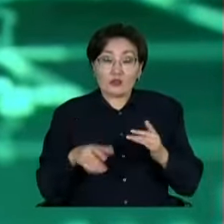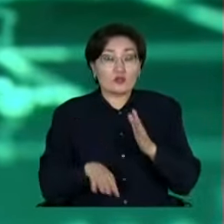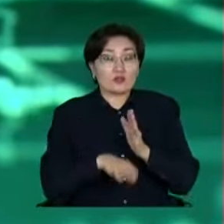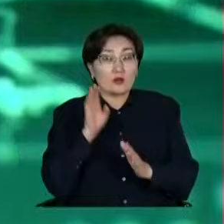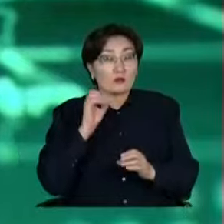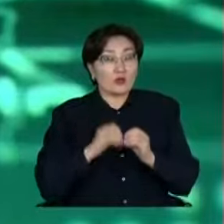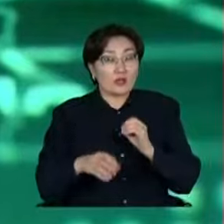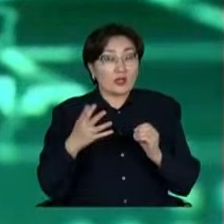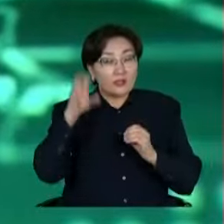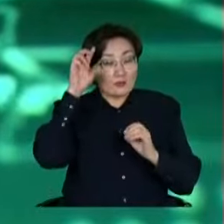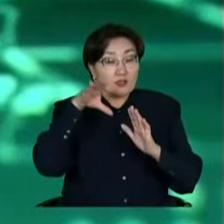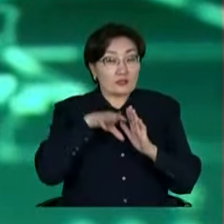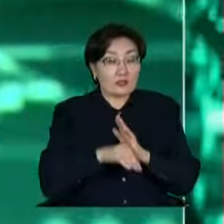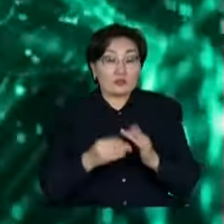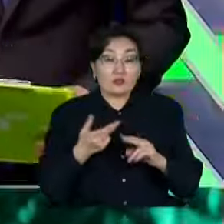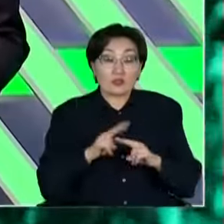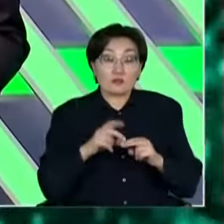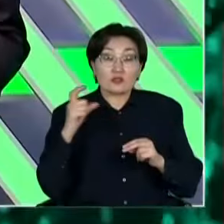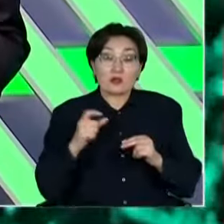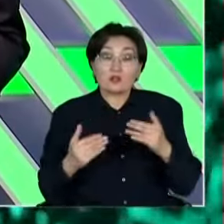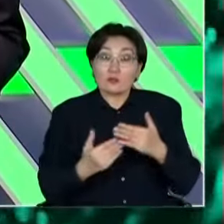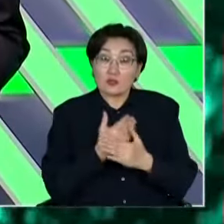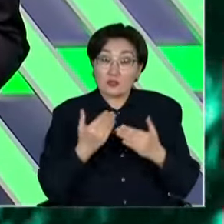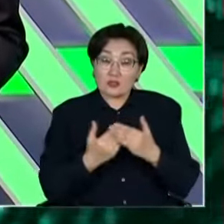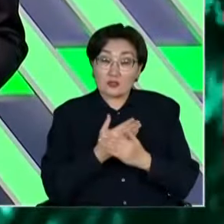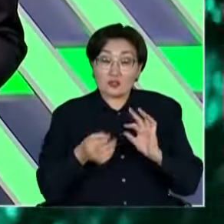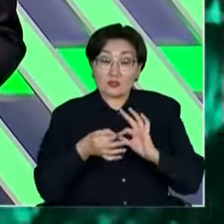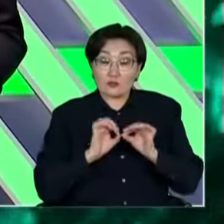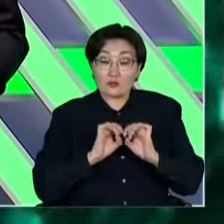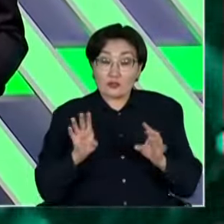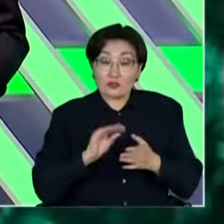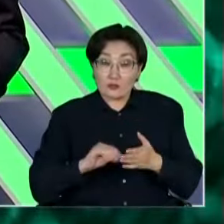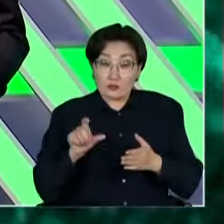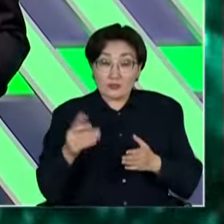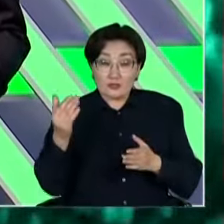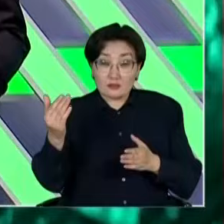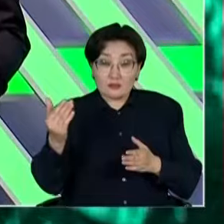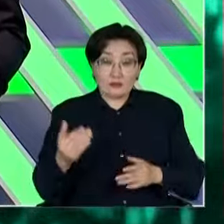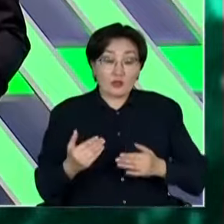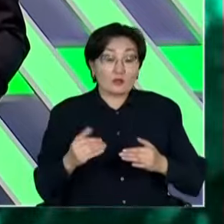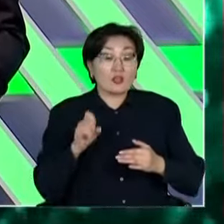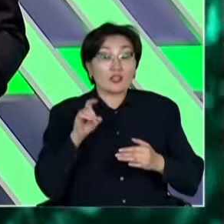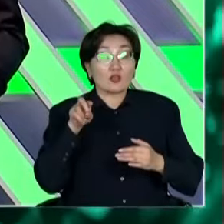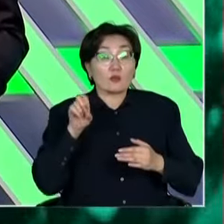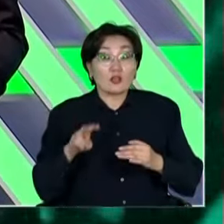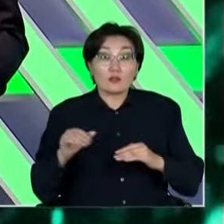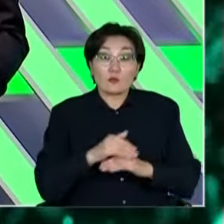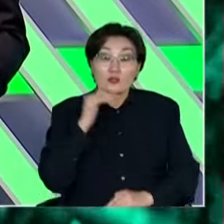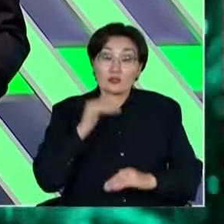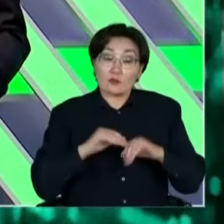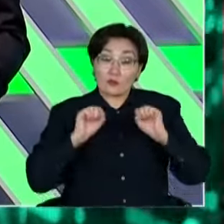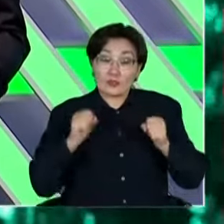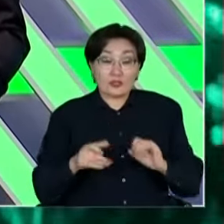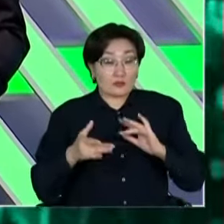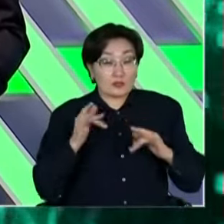мобильді интернет қалай дамыған? Бұл туралы экономикалық шолу айдарында Еркебұлан Серікұлы толығырақ баяндап береді. Еркебұлан, кеш жарық, елде жылдам желі